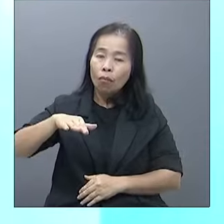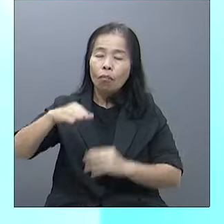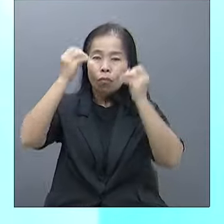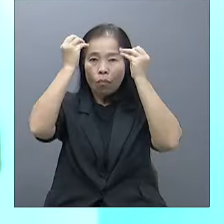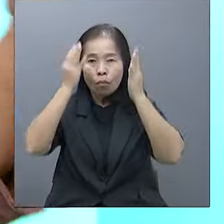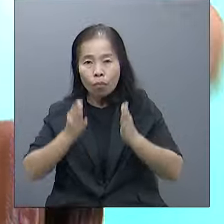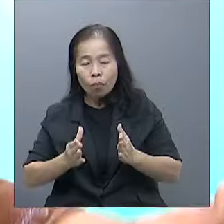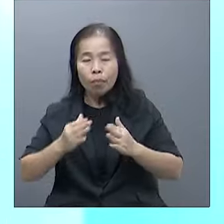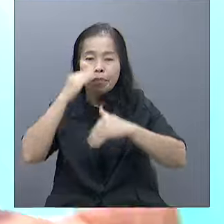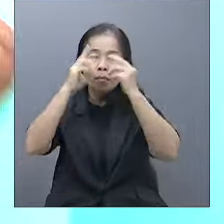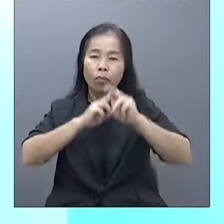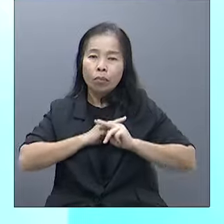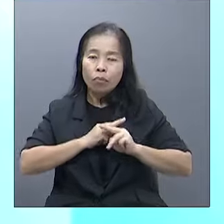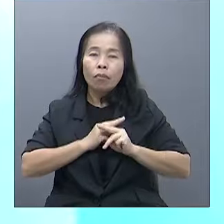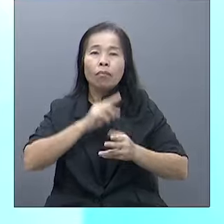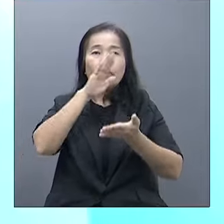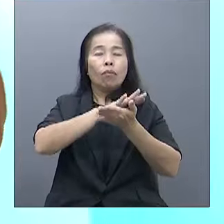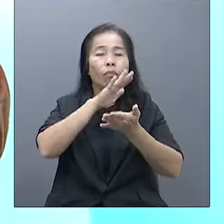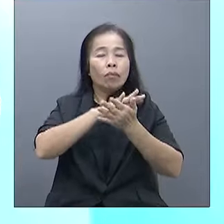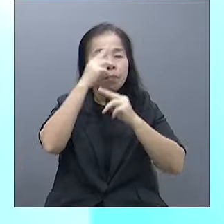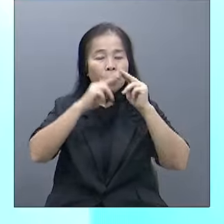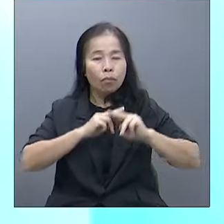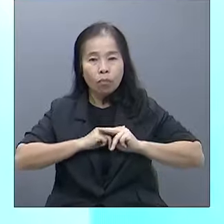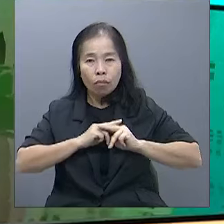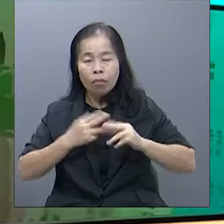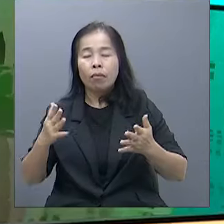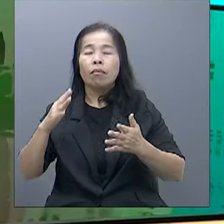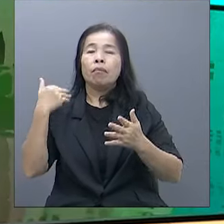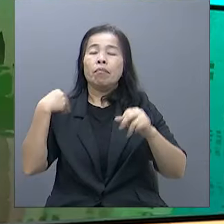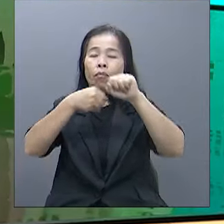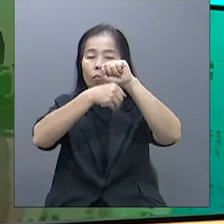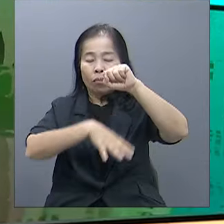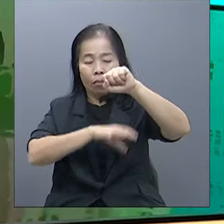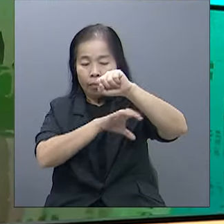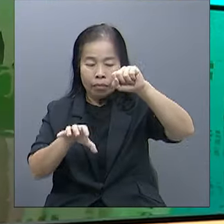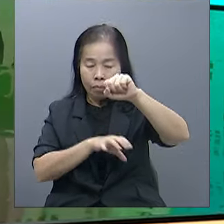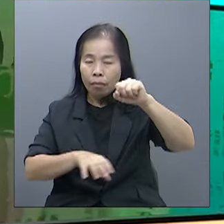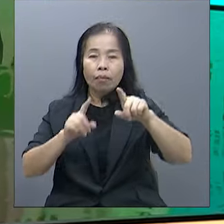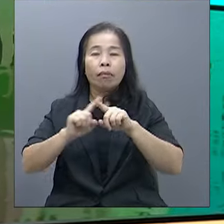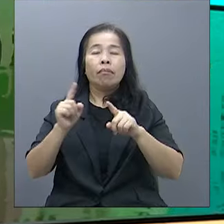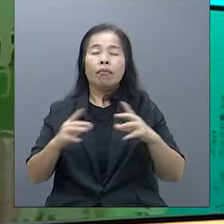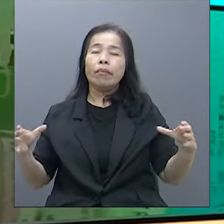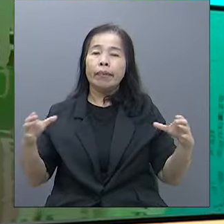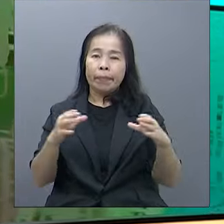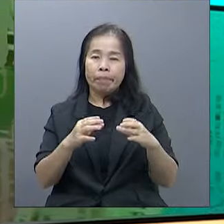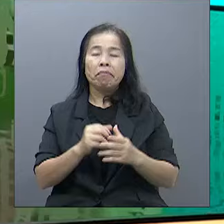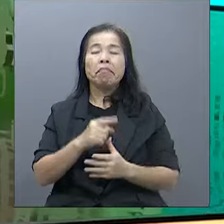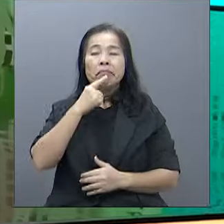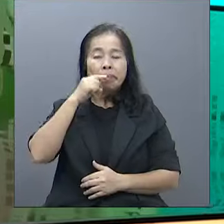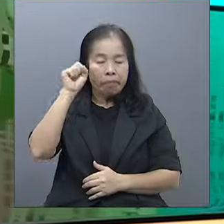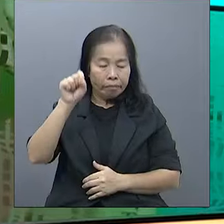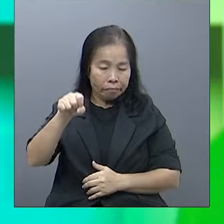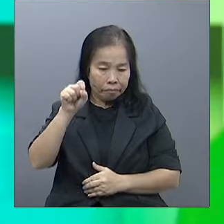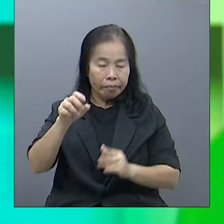ฒนาตัวเองโรงเรียนพัฒนาตัวเองแต่ระดับโครงสร้างรัฐบาลต้องใส่ใจเรื่องนี ้นี่แหละอันนี้เป็นส่วนสำคัญสิ่งที่อาจ